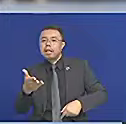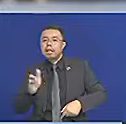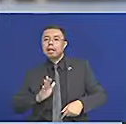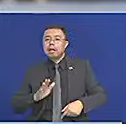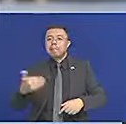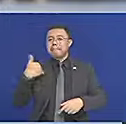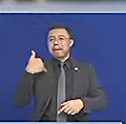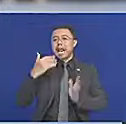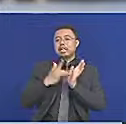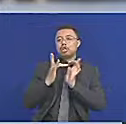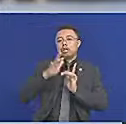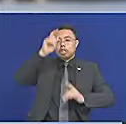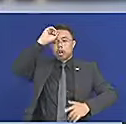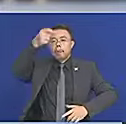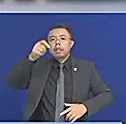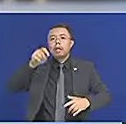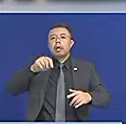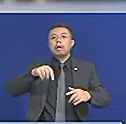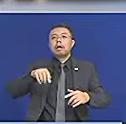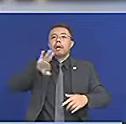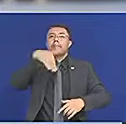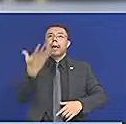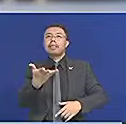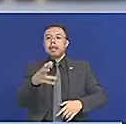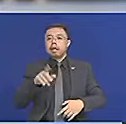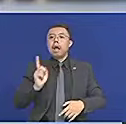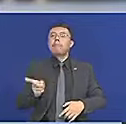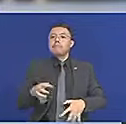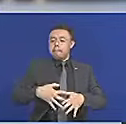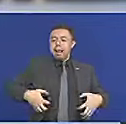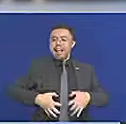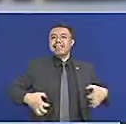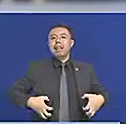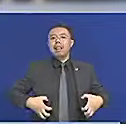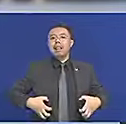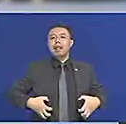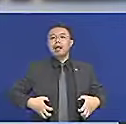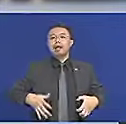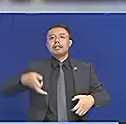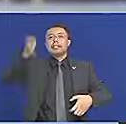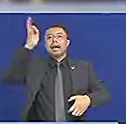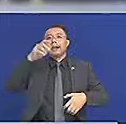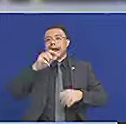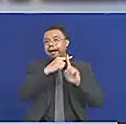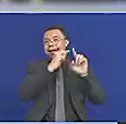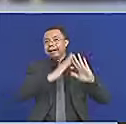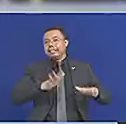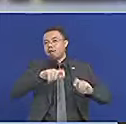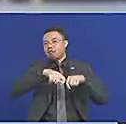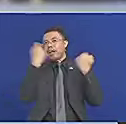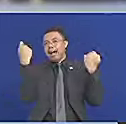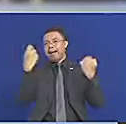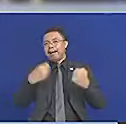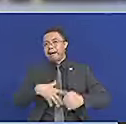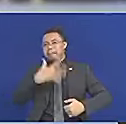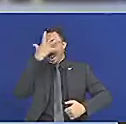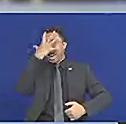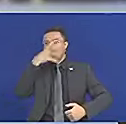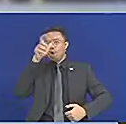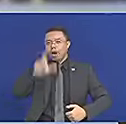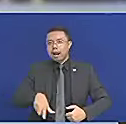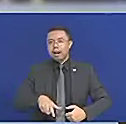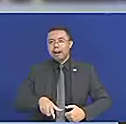Kalau mati kurap, sejarah gereja bisa rusak ini. Wah, bisa